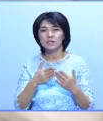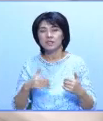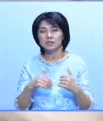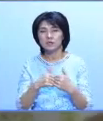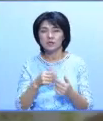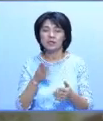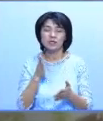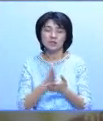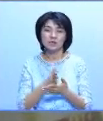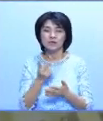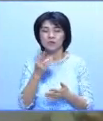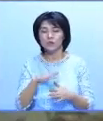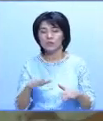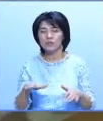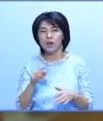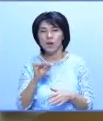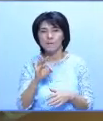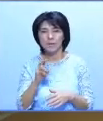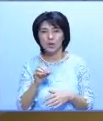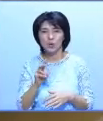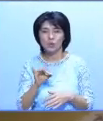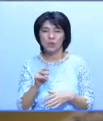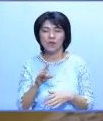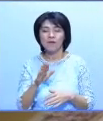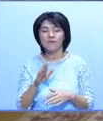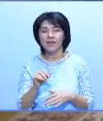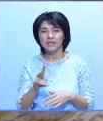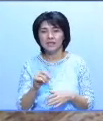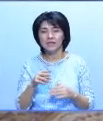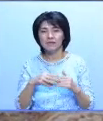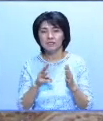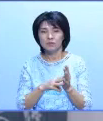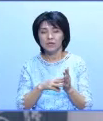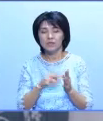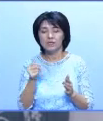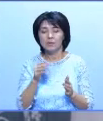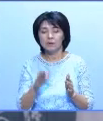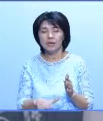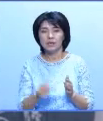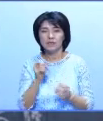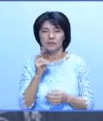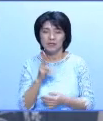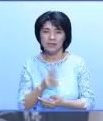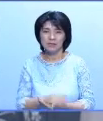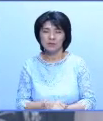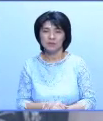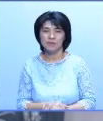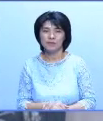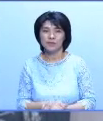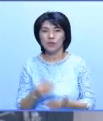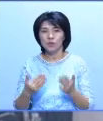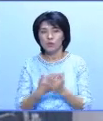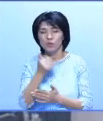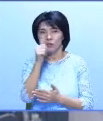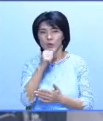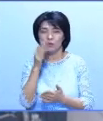для 2 младших детей. Валентине 18, самая маленькая Юлиана, ей 12. Новый год наступает уже.